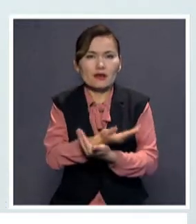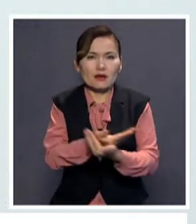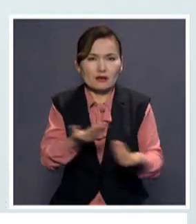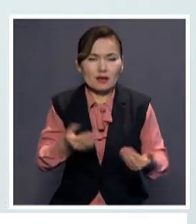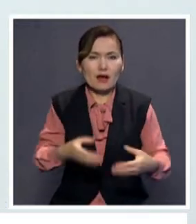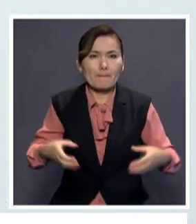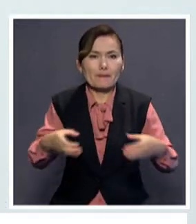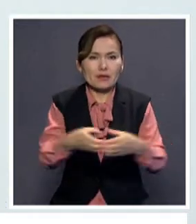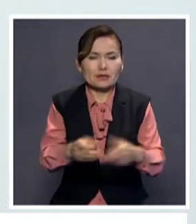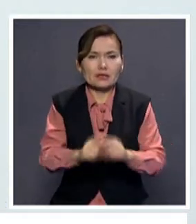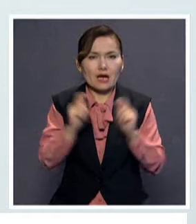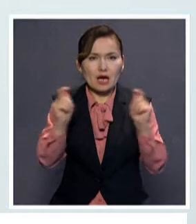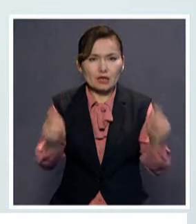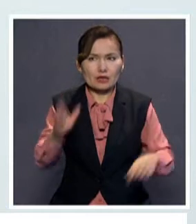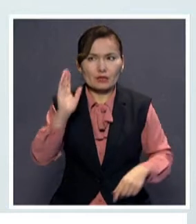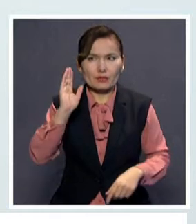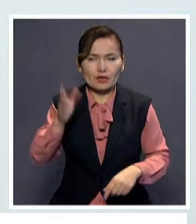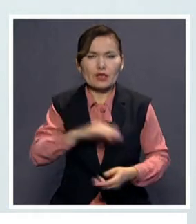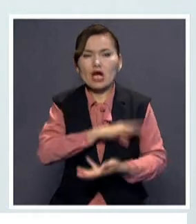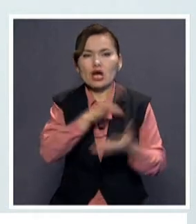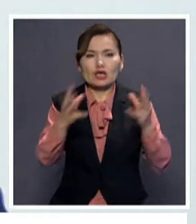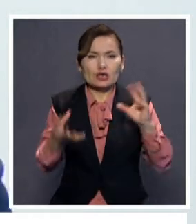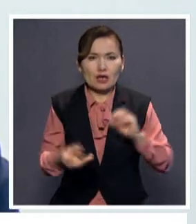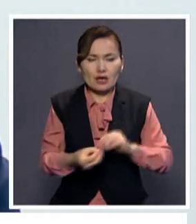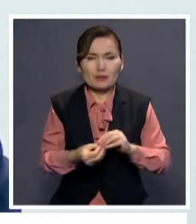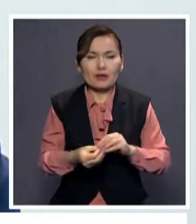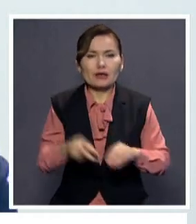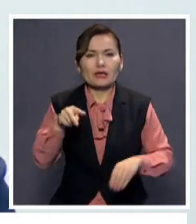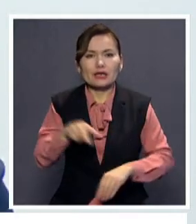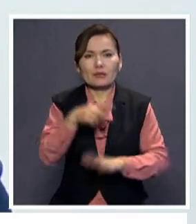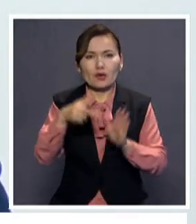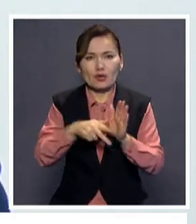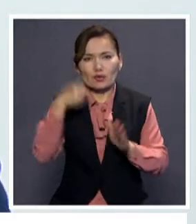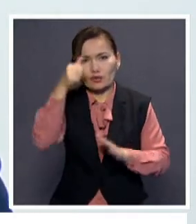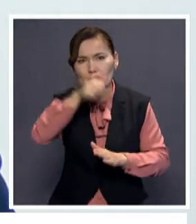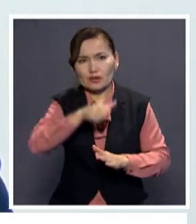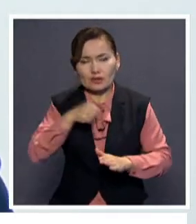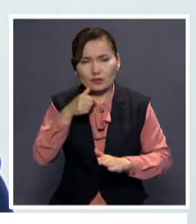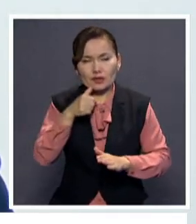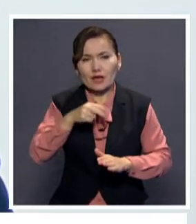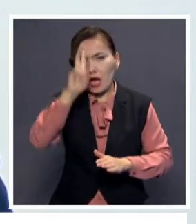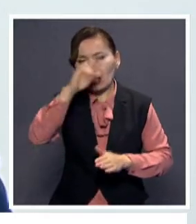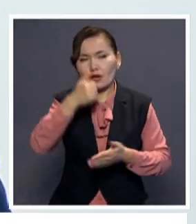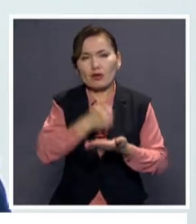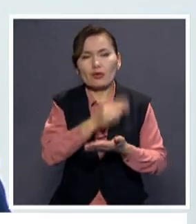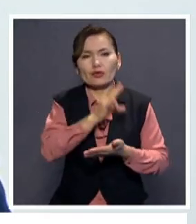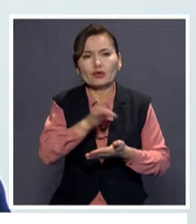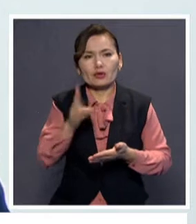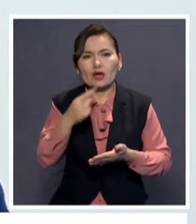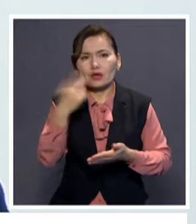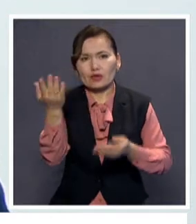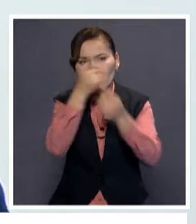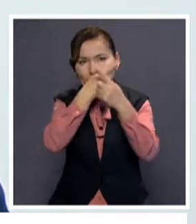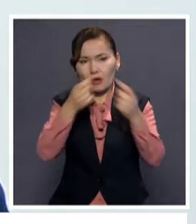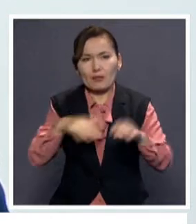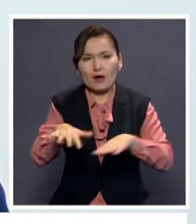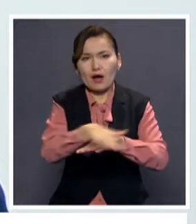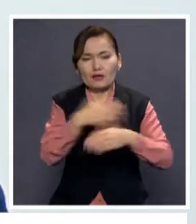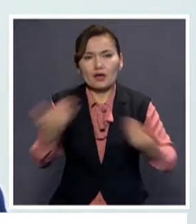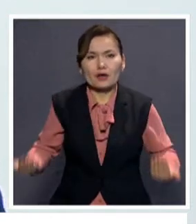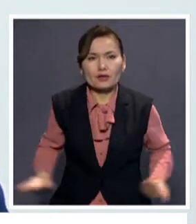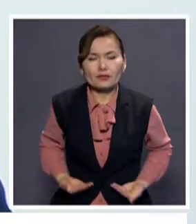құрылады. Жалпы алғанда жалпы ұлттық жоспарды уақытылы орындау мемлекет басшысының халықтың әл-ауқатын